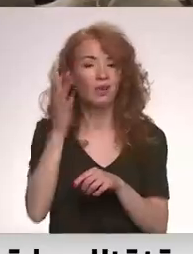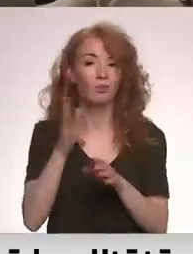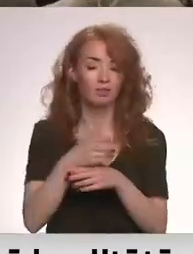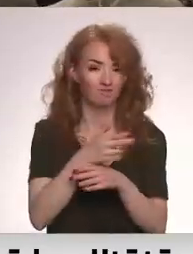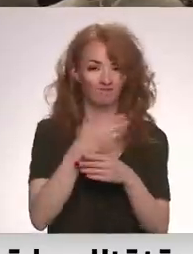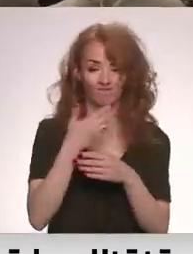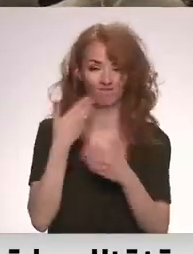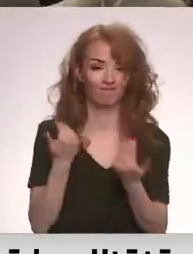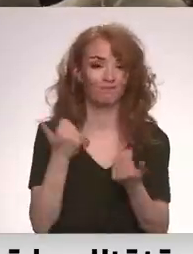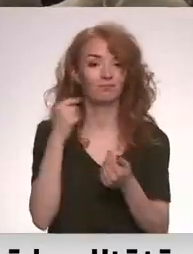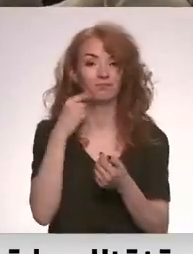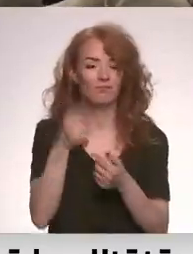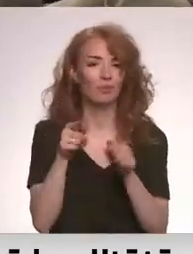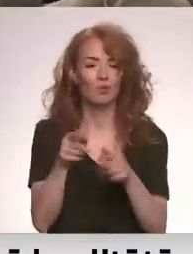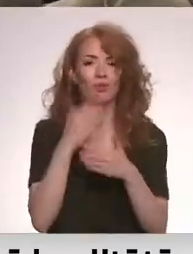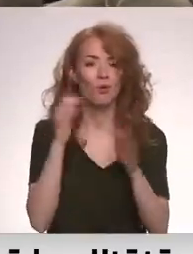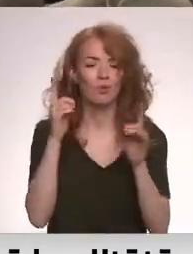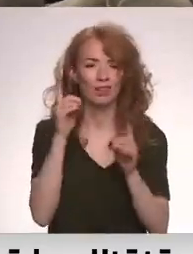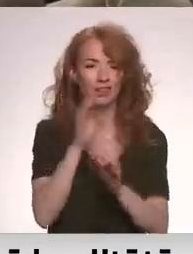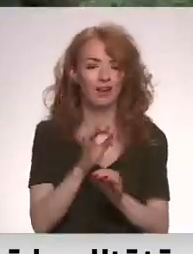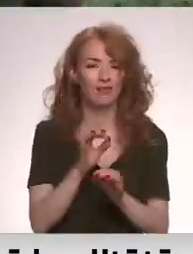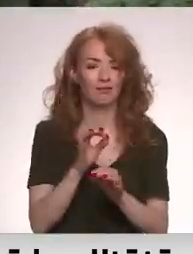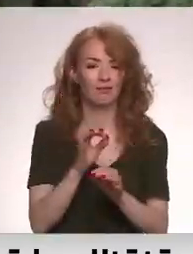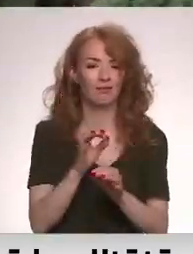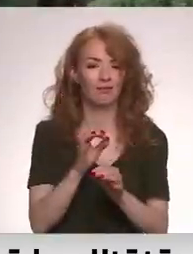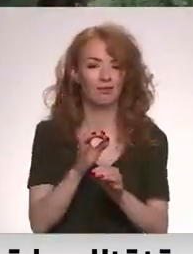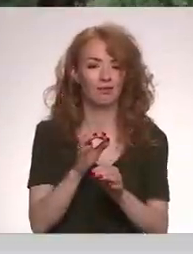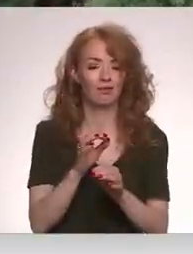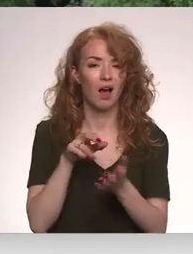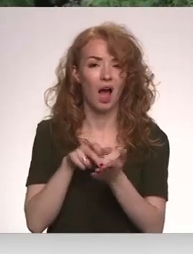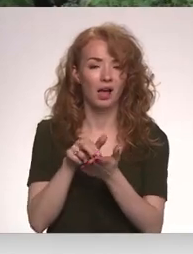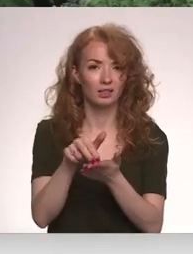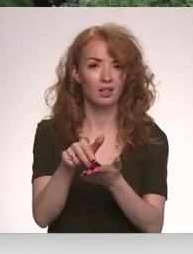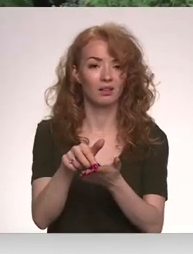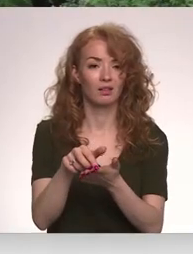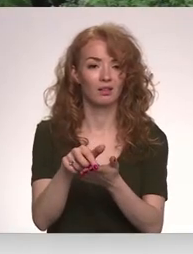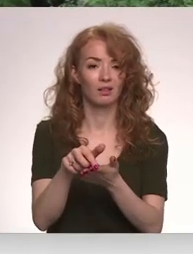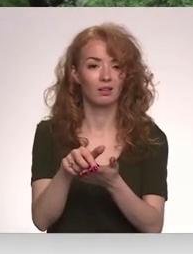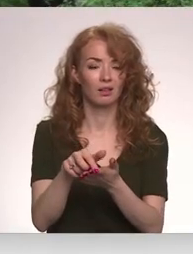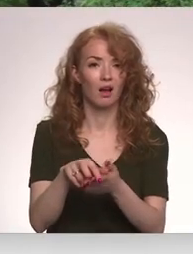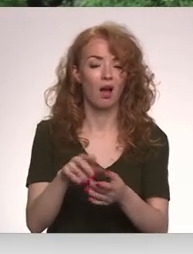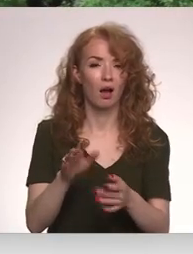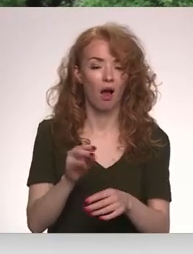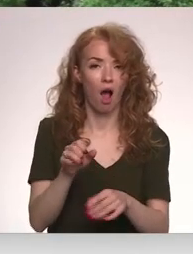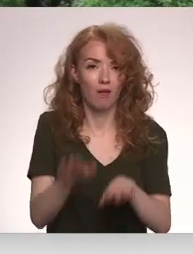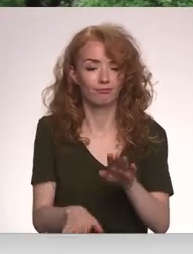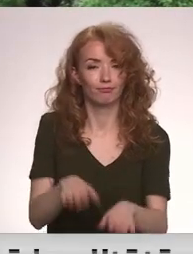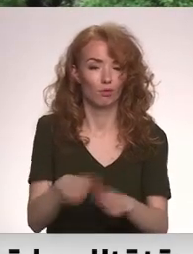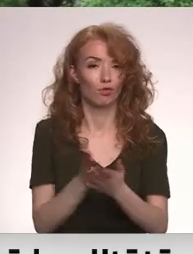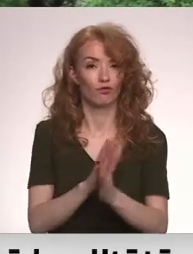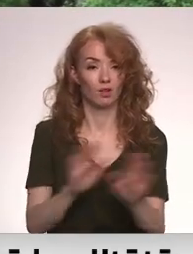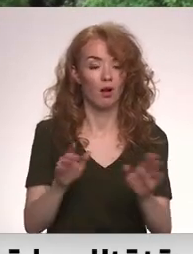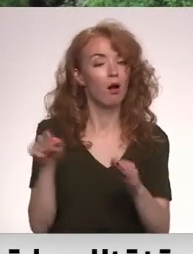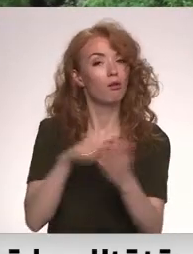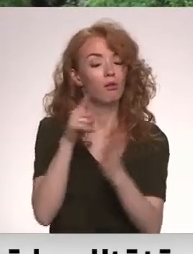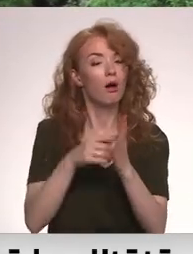būs zivis. Pīt tur nav, tur tikai tādi. Kur varbūt aiziet noskolas kājas. Agrāk tad.